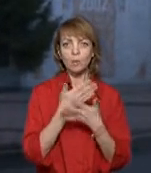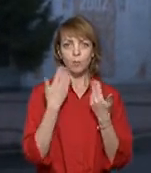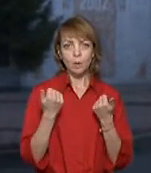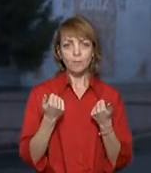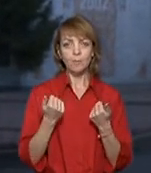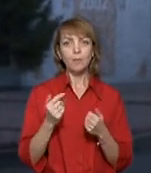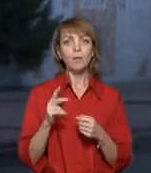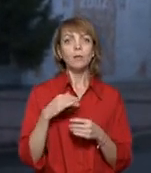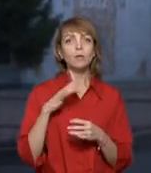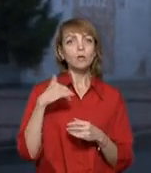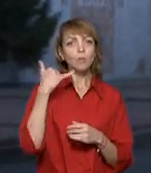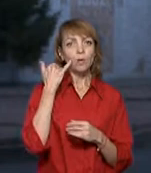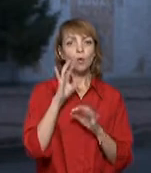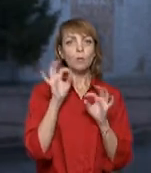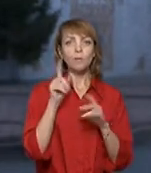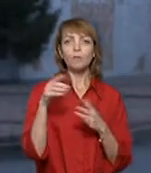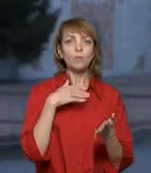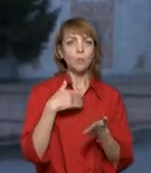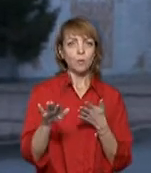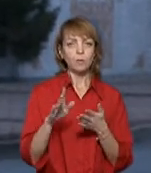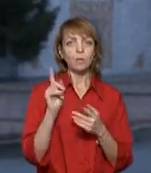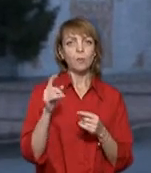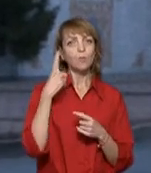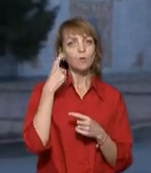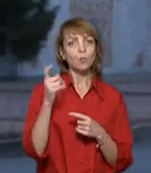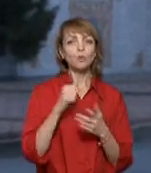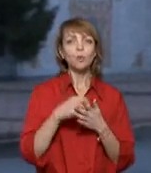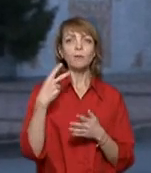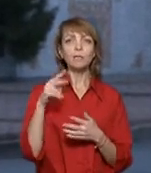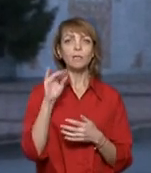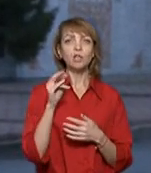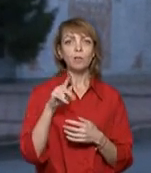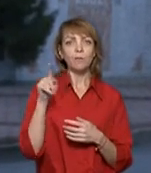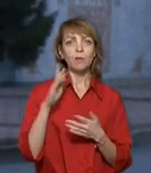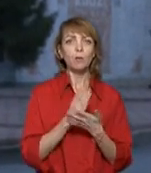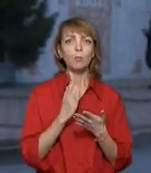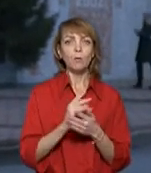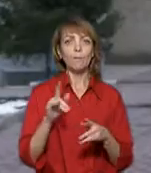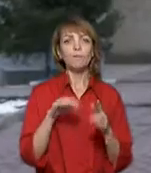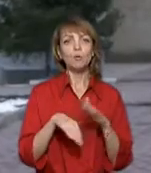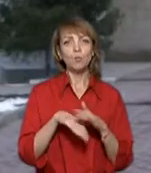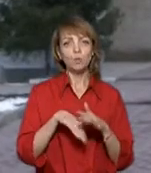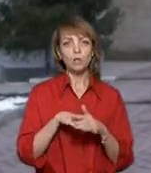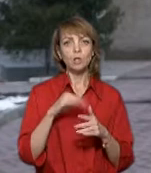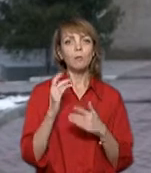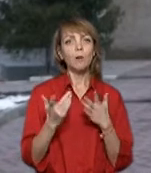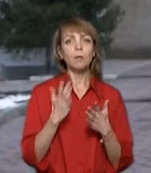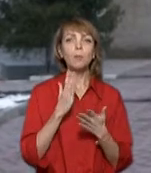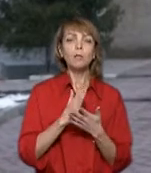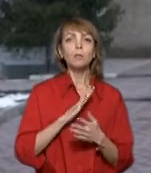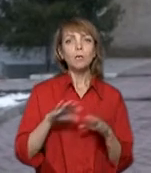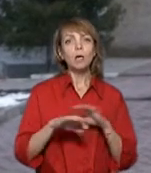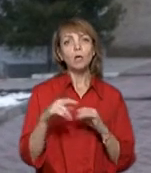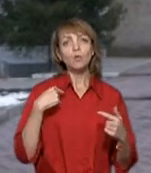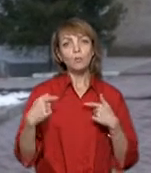немає. Надавати телефоном коментарі він відмовився та повідомив, що до 20 січня він перебуває у відпустці. Чимало місце катування та